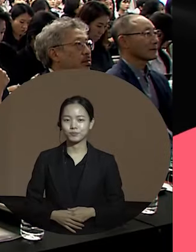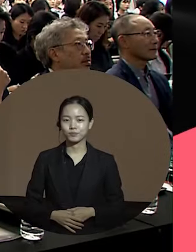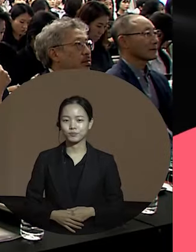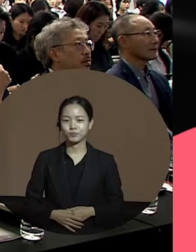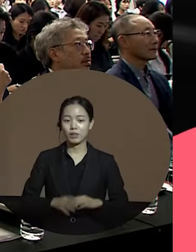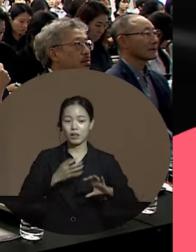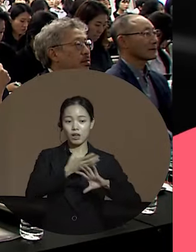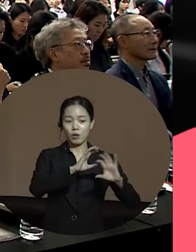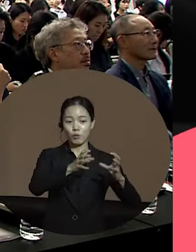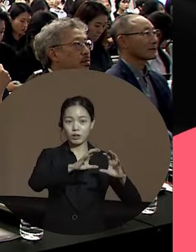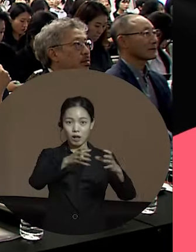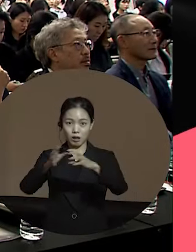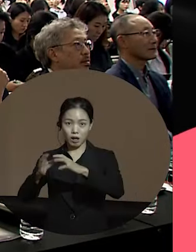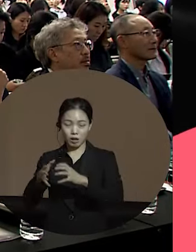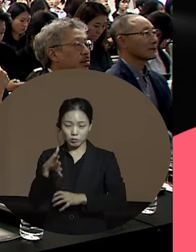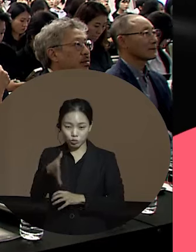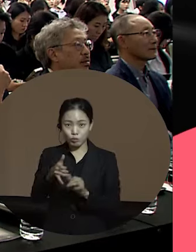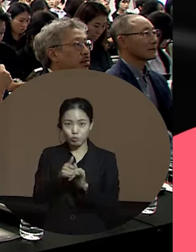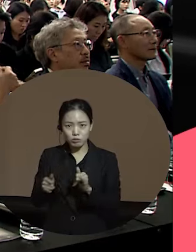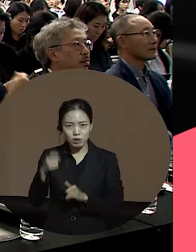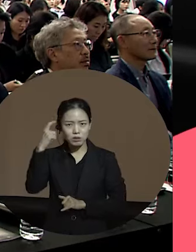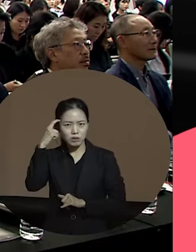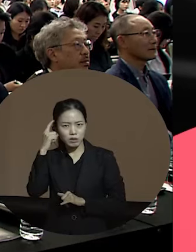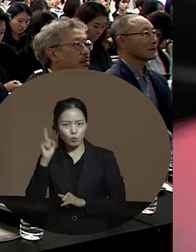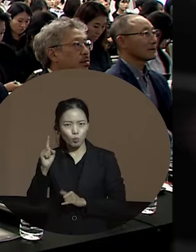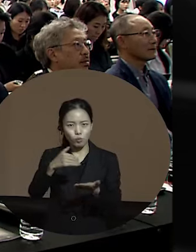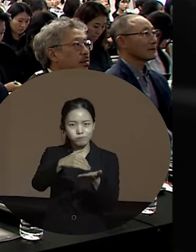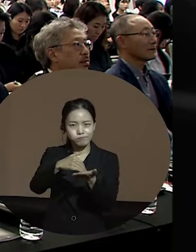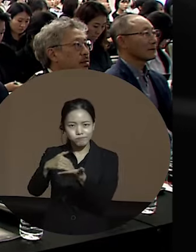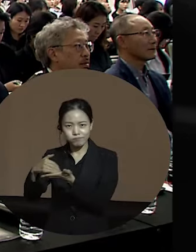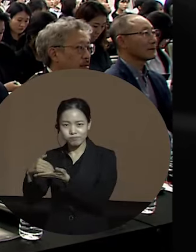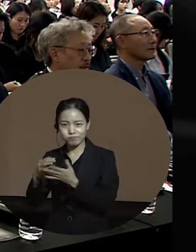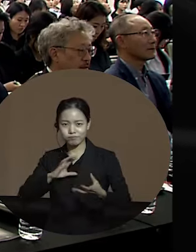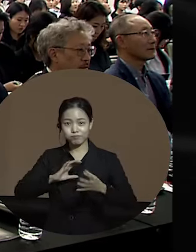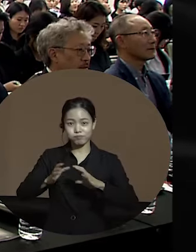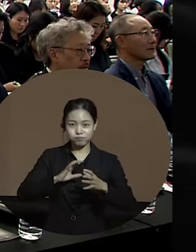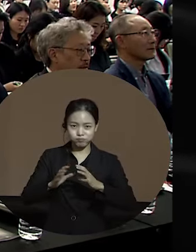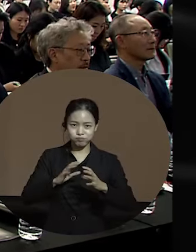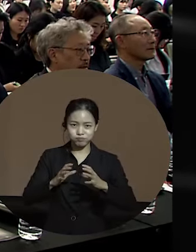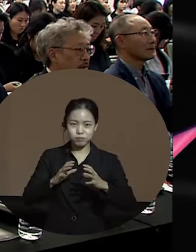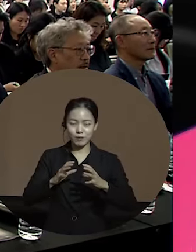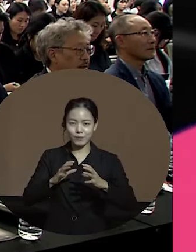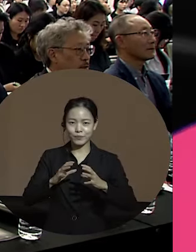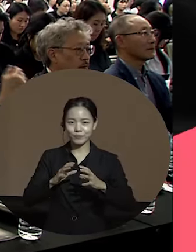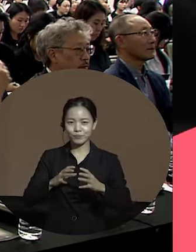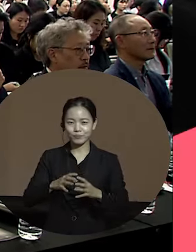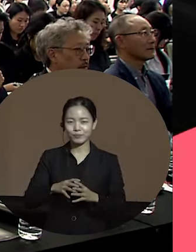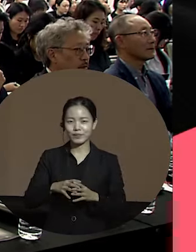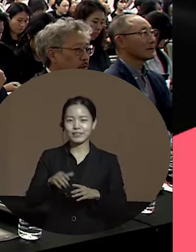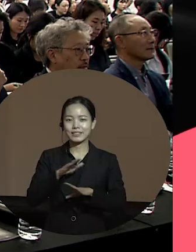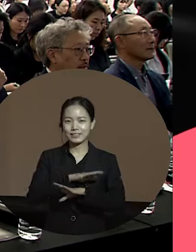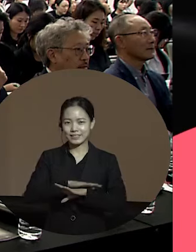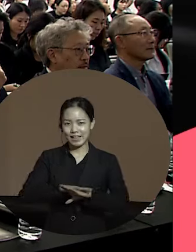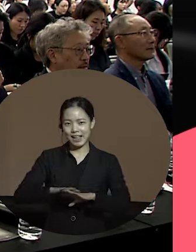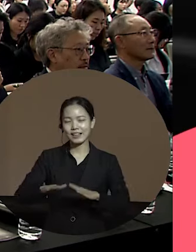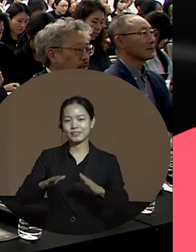전문가들의 의견을 모아 공동의 가치를 실현하는 데 큰 뜻을 모아가기를 바랍니다.